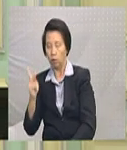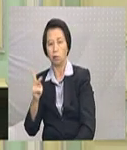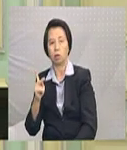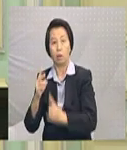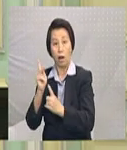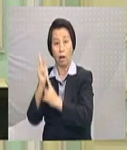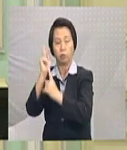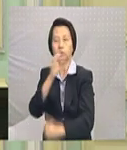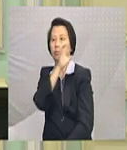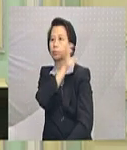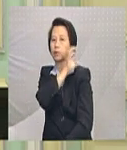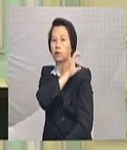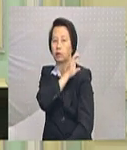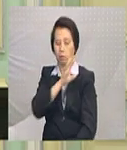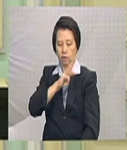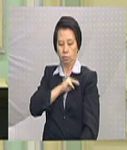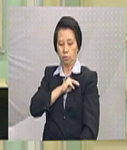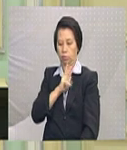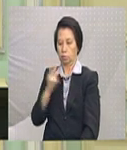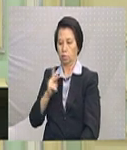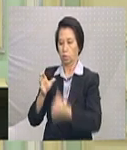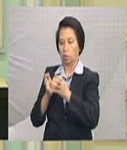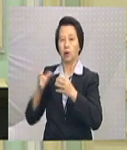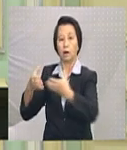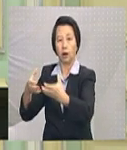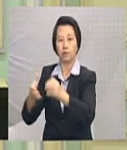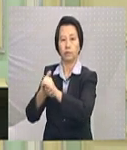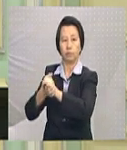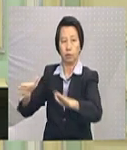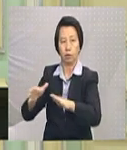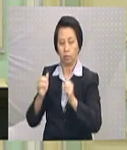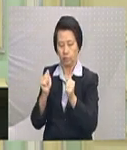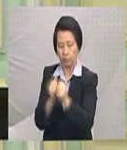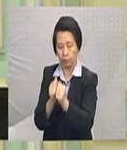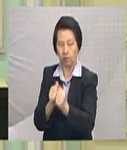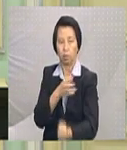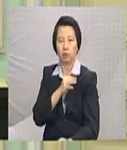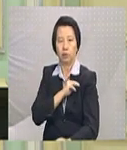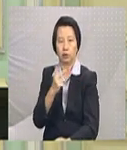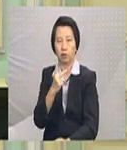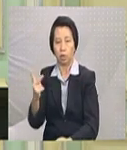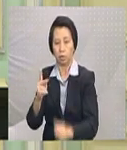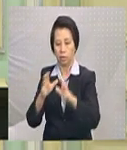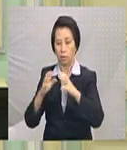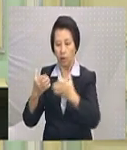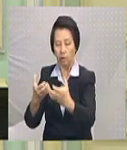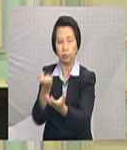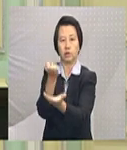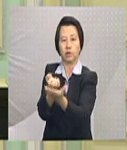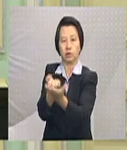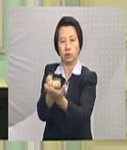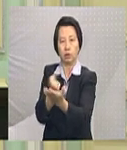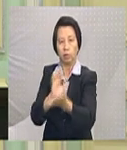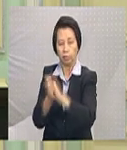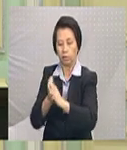bersama oleh Menteri Kanan Kluster Keselamatan bersama dengan Menteri Kanan Kluster Ekonomi.